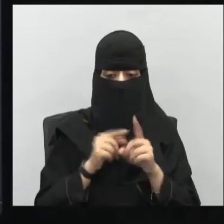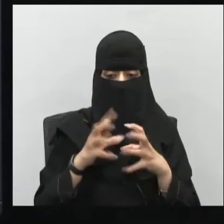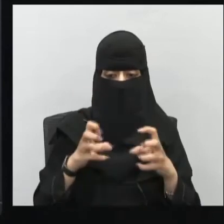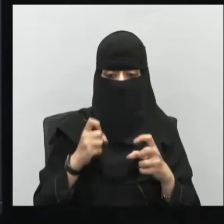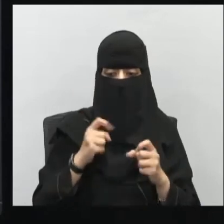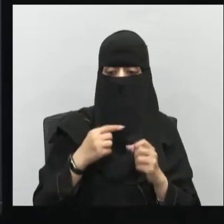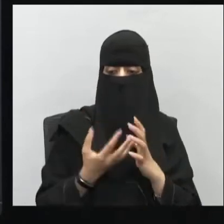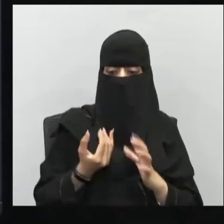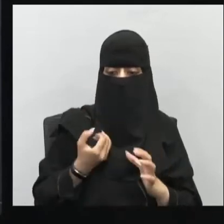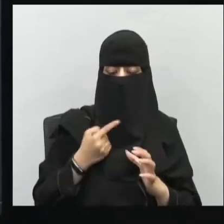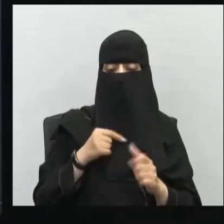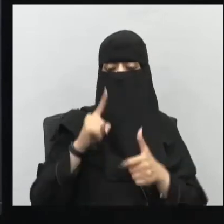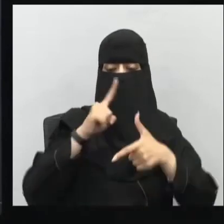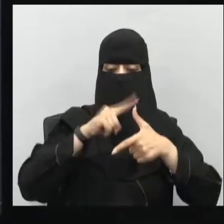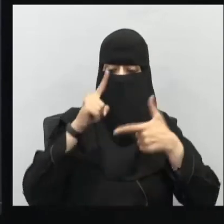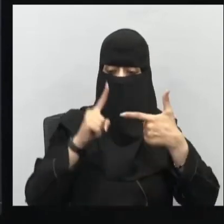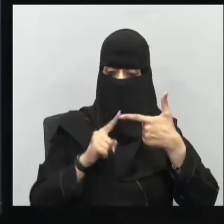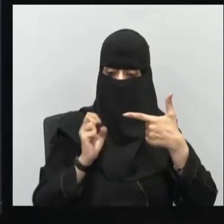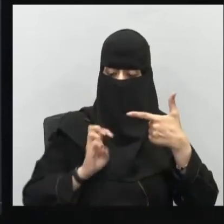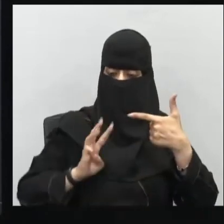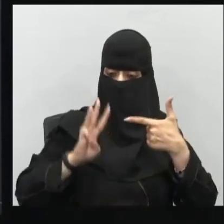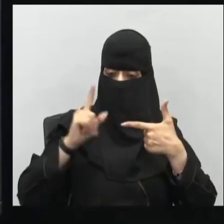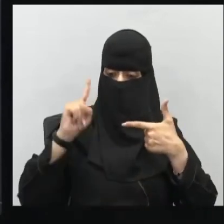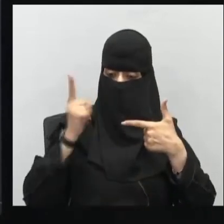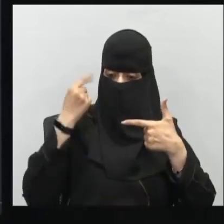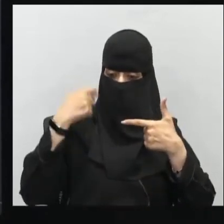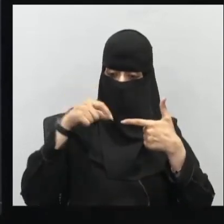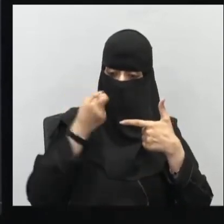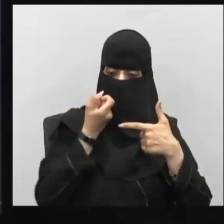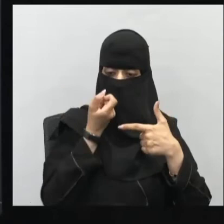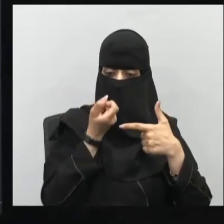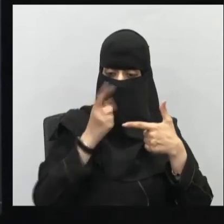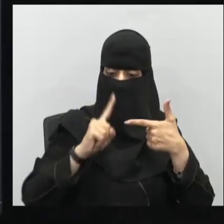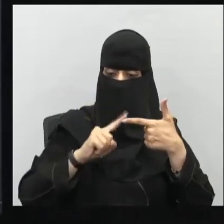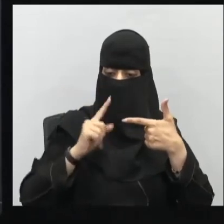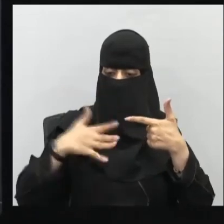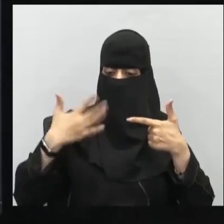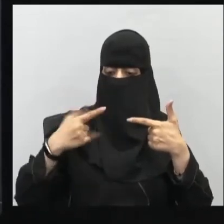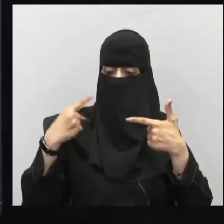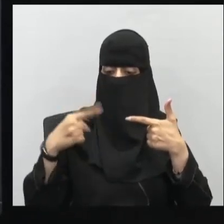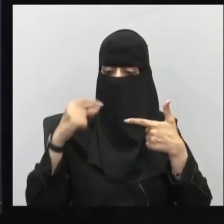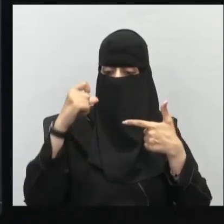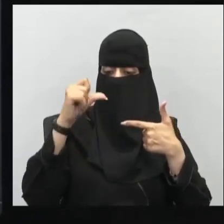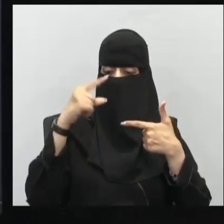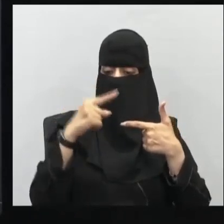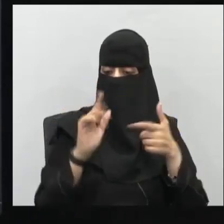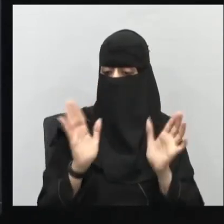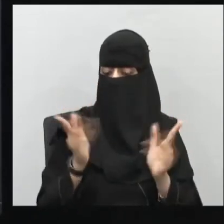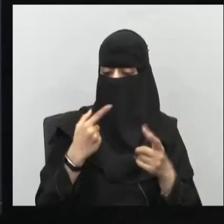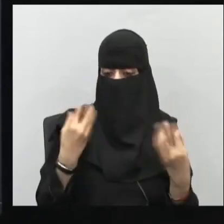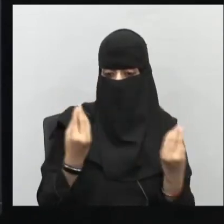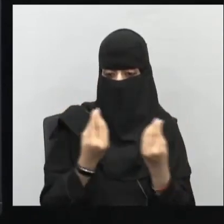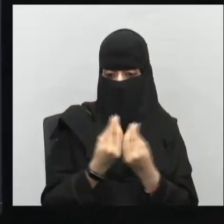الشدة أصلها حرفان اثنان، حرف ساكن وحرف متحرك حسب حركة الشدة، التقوا